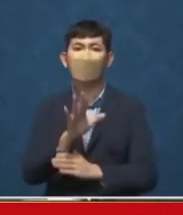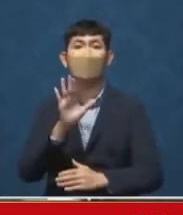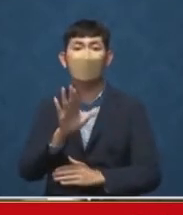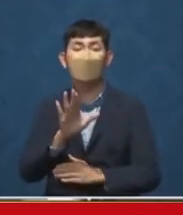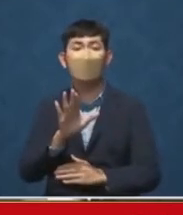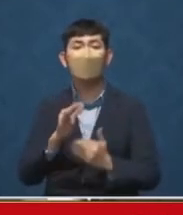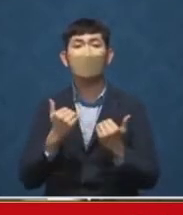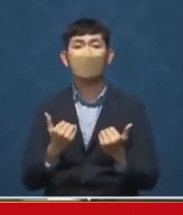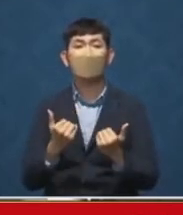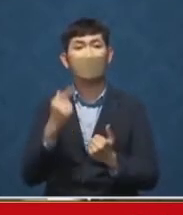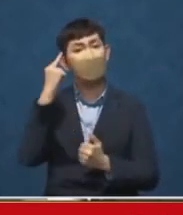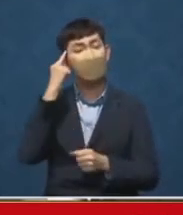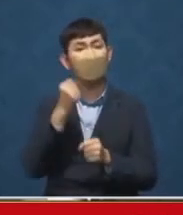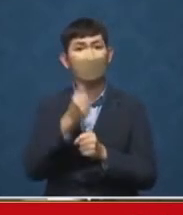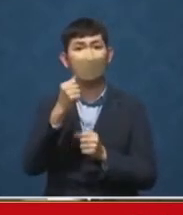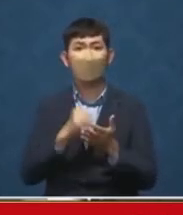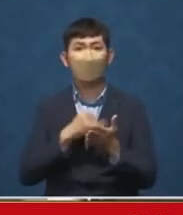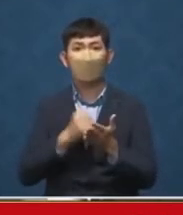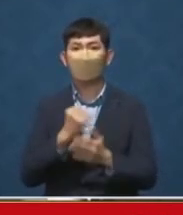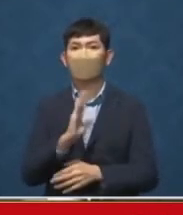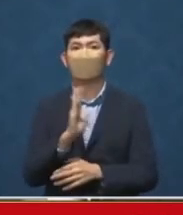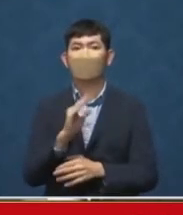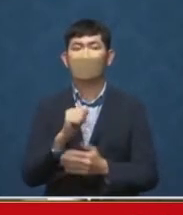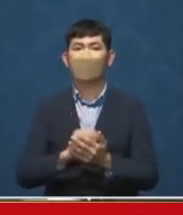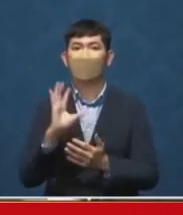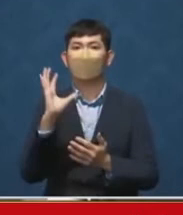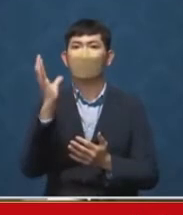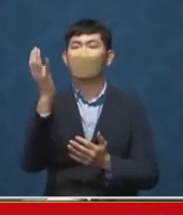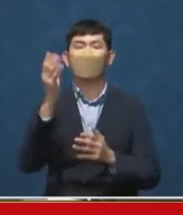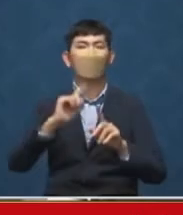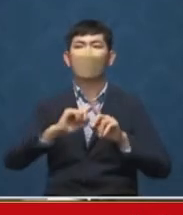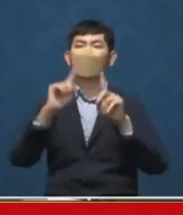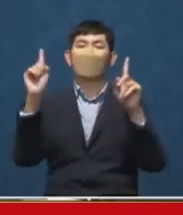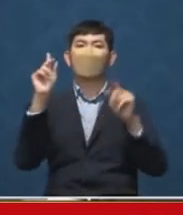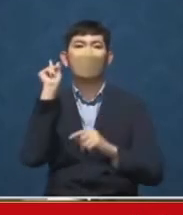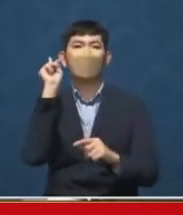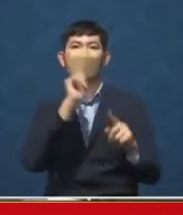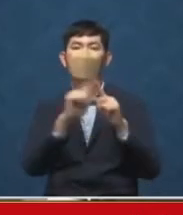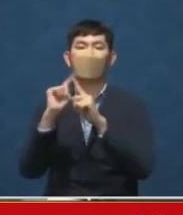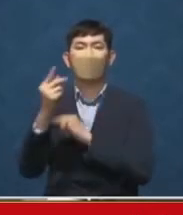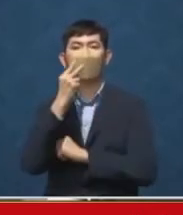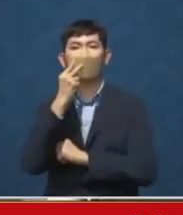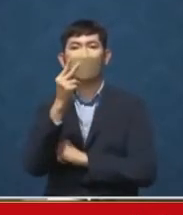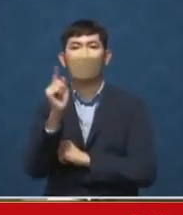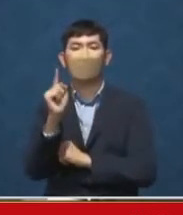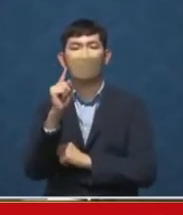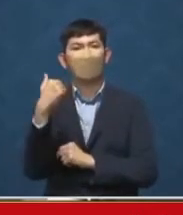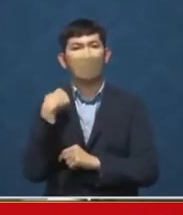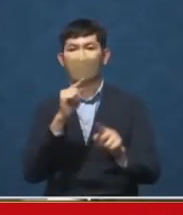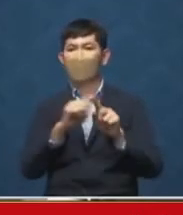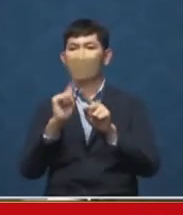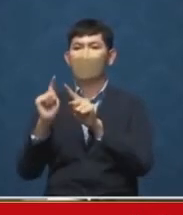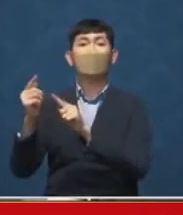น่นเสนอเนี่ยมันไม่ใช่ว่าจะทำง่ายๆโลกมันไปไกลโลกมันกว้างข่าวสารต่างๆที่ออกมา